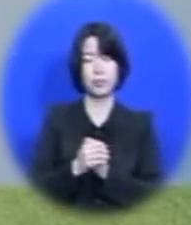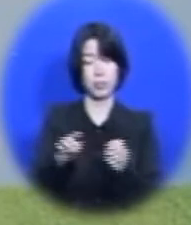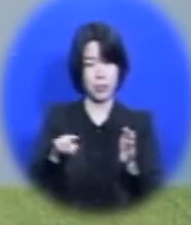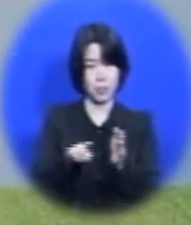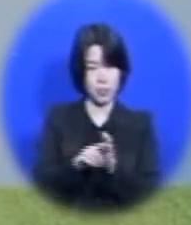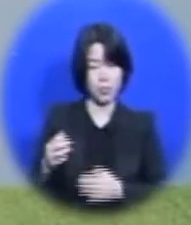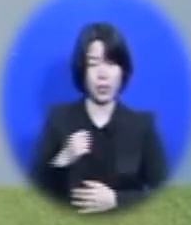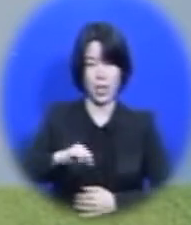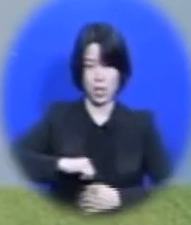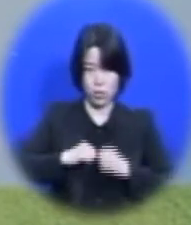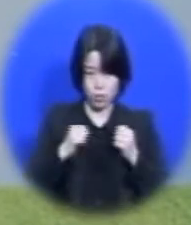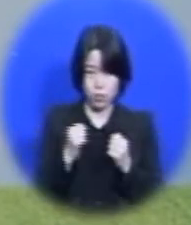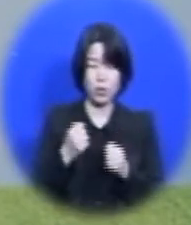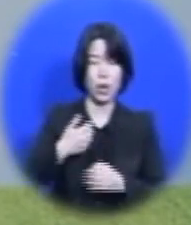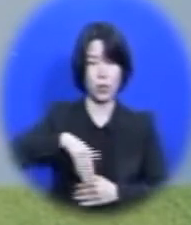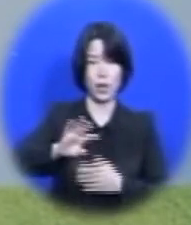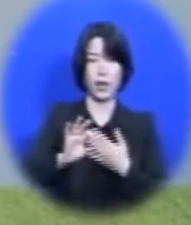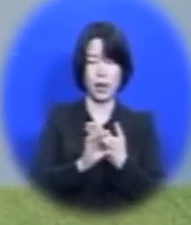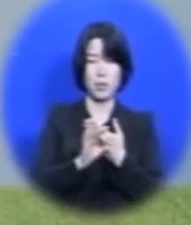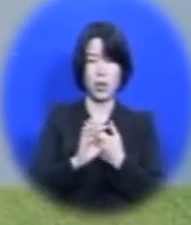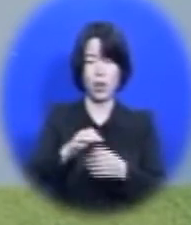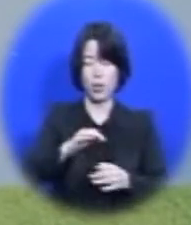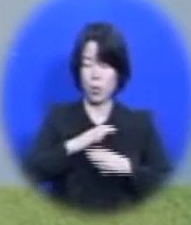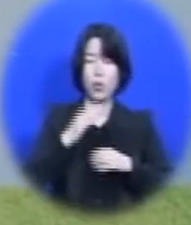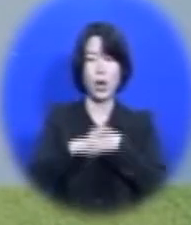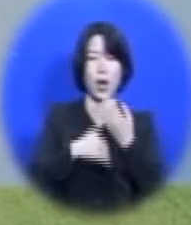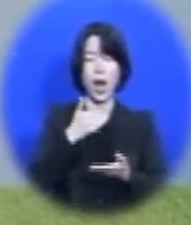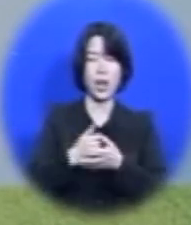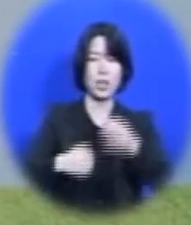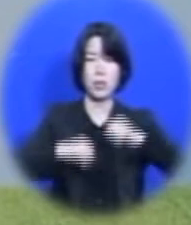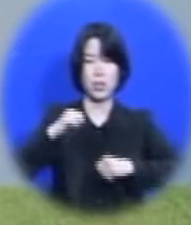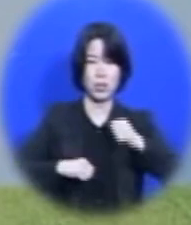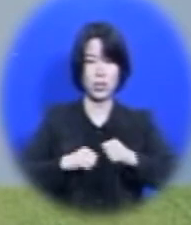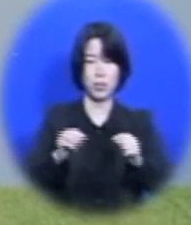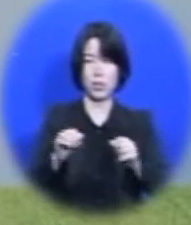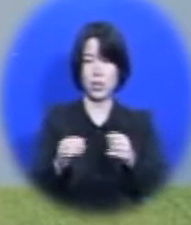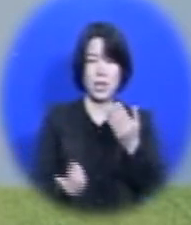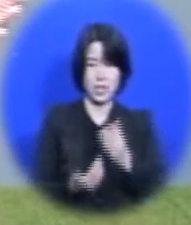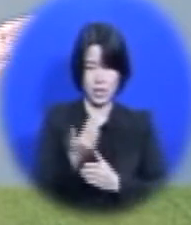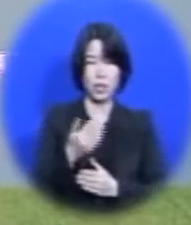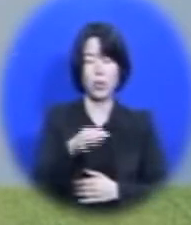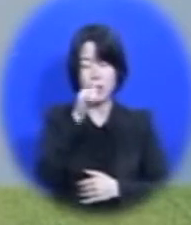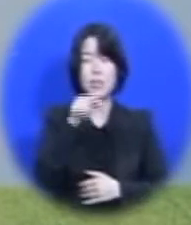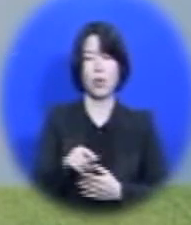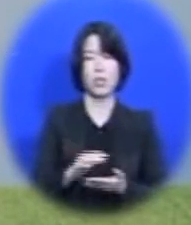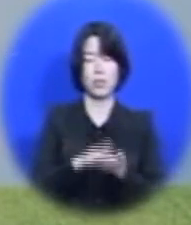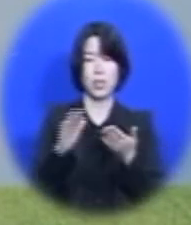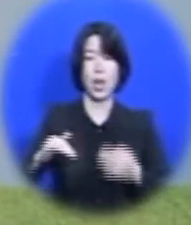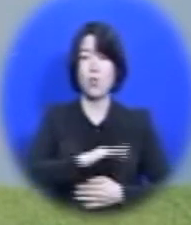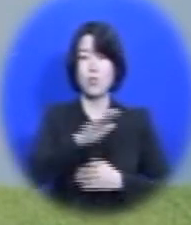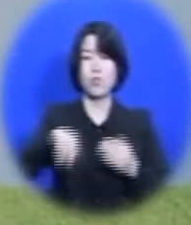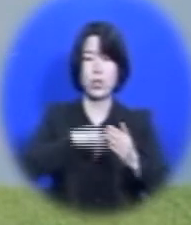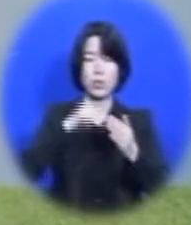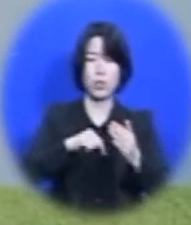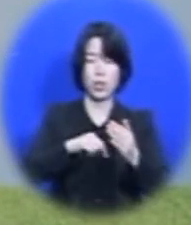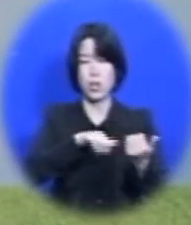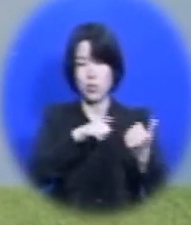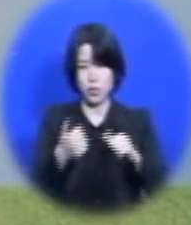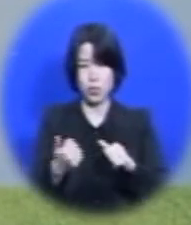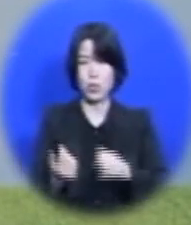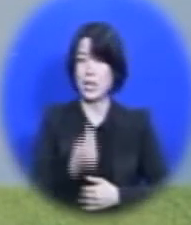믿음으로 순종하고 나가면 그러면 놀라운 하나님의 역사들이 벌어지고 있는 것입니다. 우리 안에는